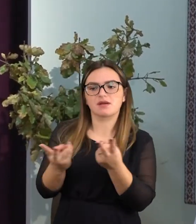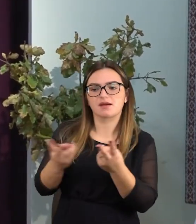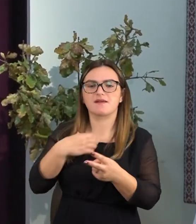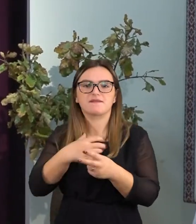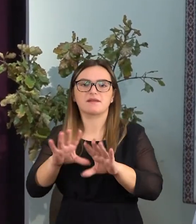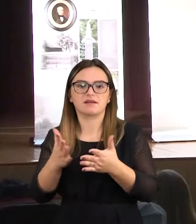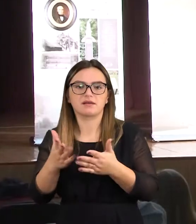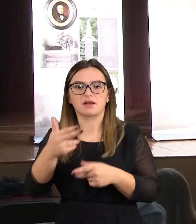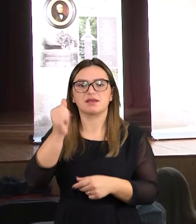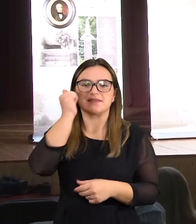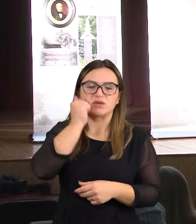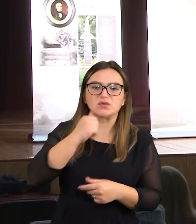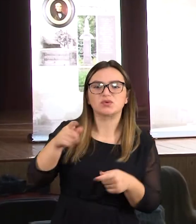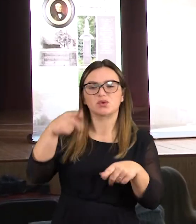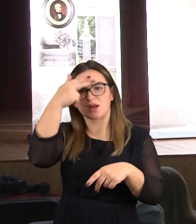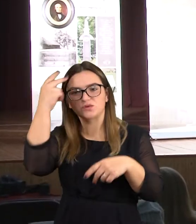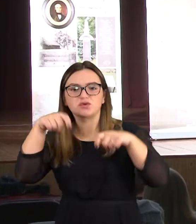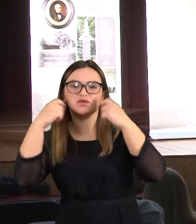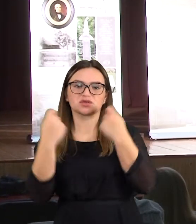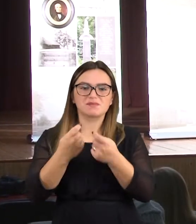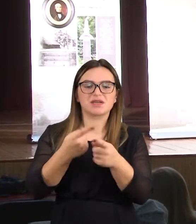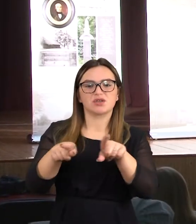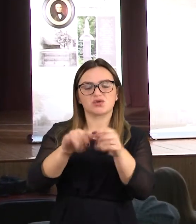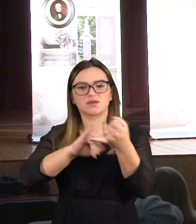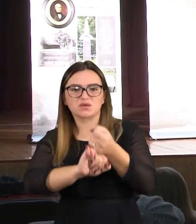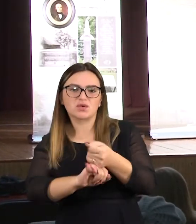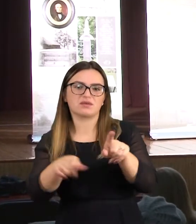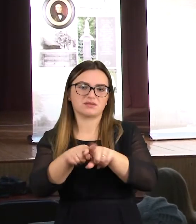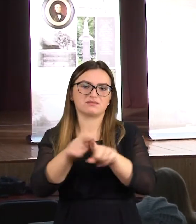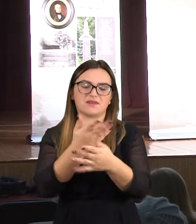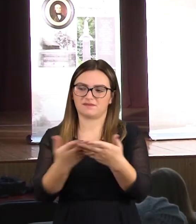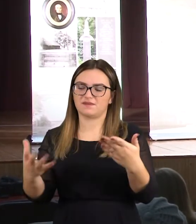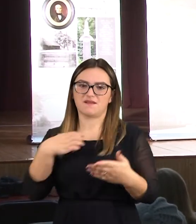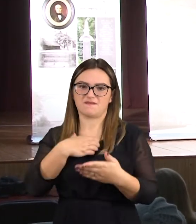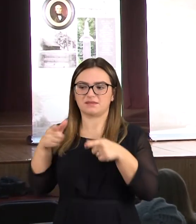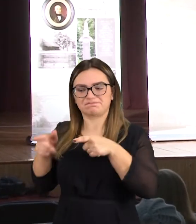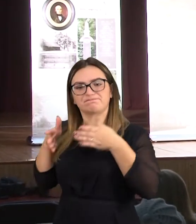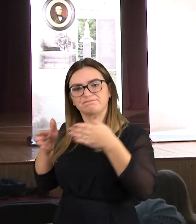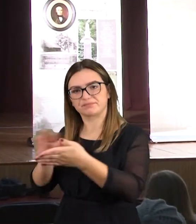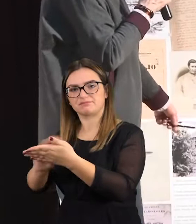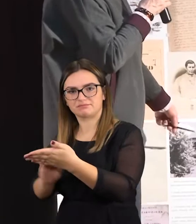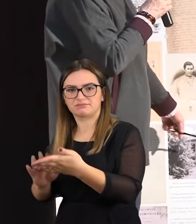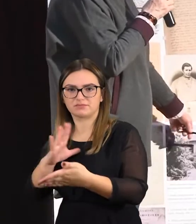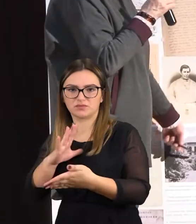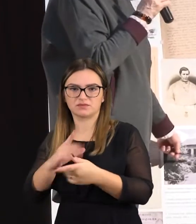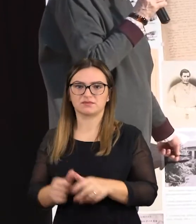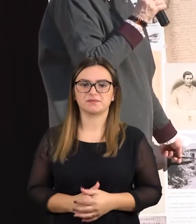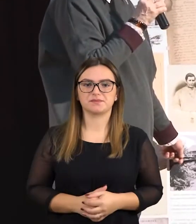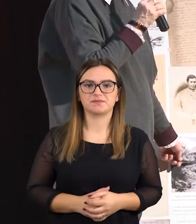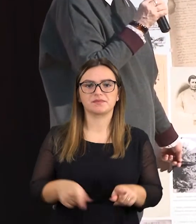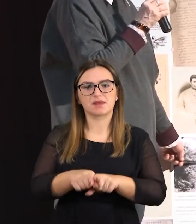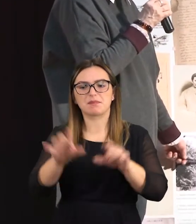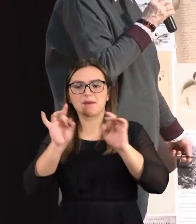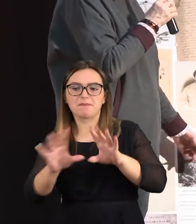veikalai – darbai senųjų lietuvių ir žemaičių, istorija žemaitiška, būdas senovės lietuvių kalnėnų ir žemaičių, pasakojimas